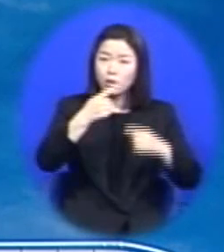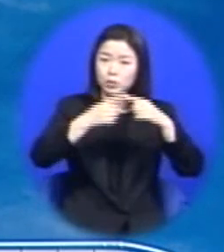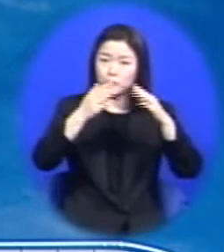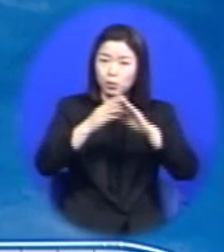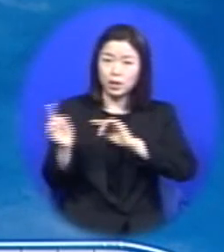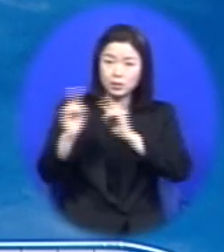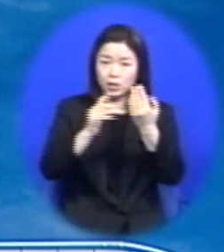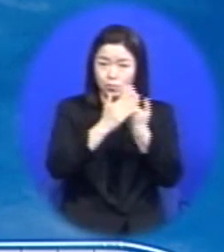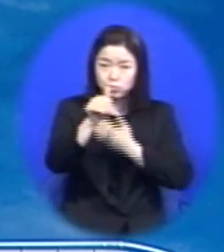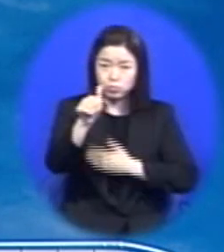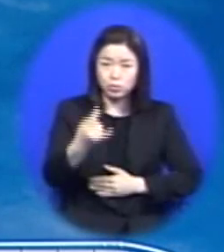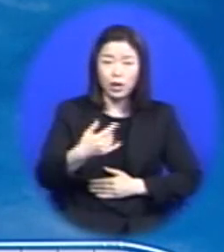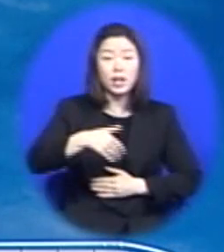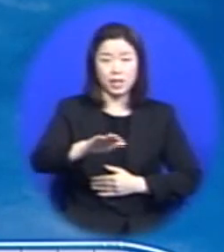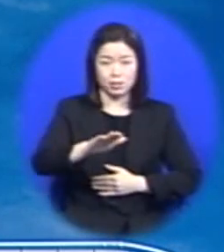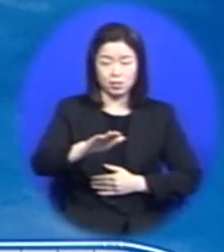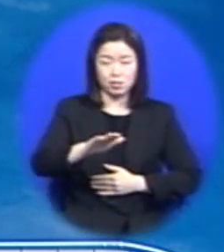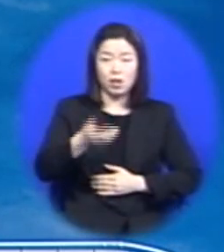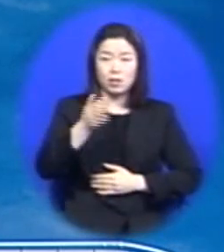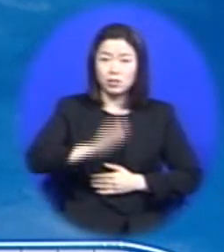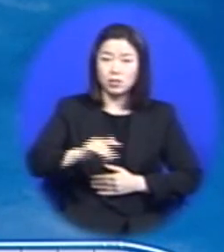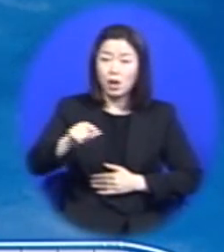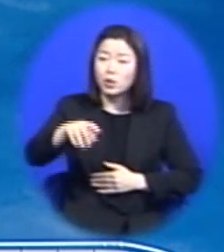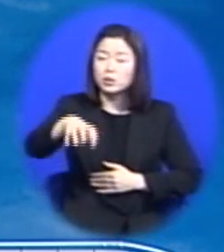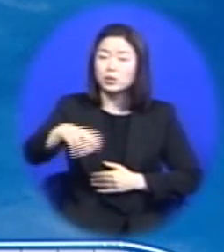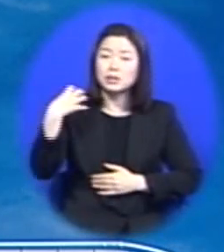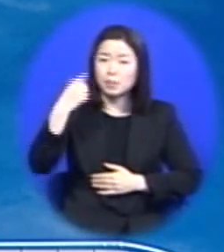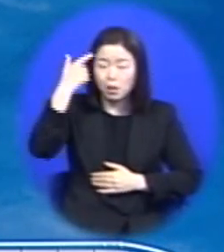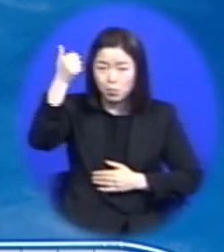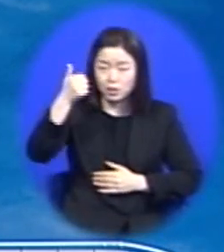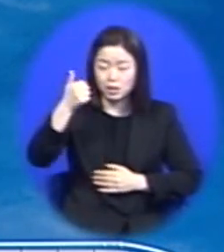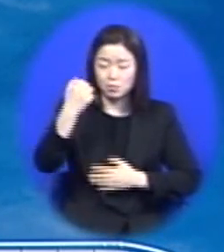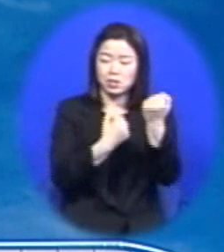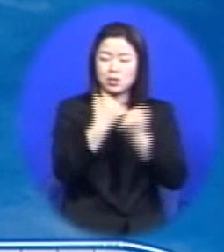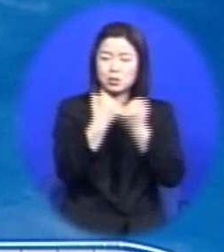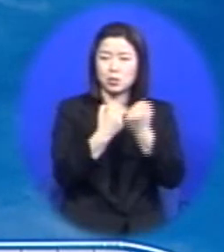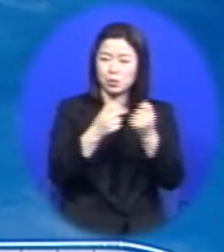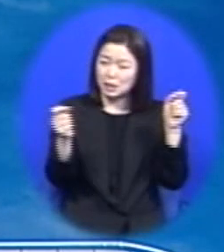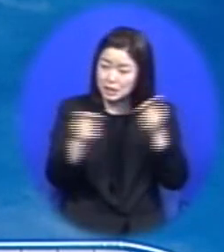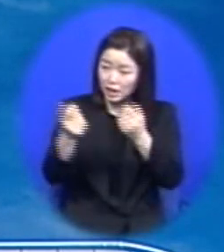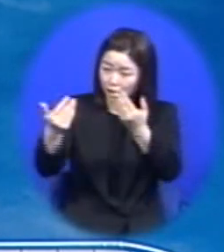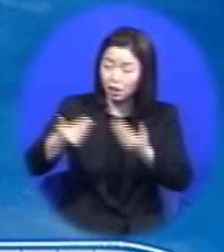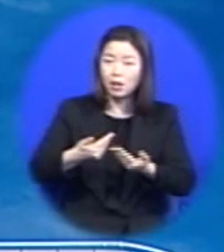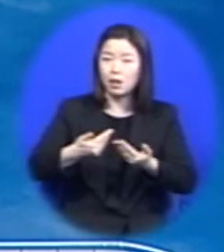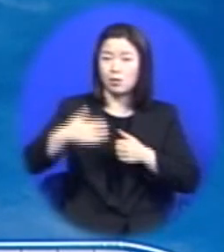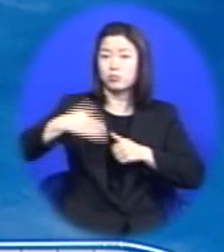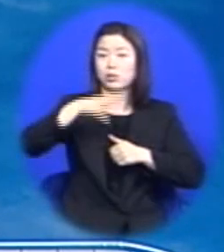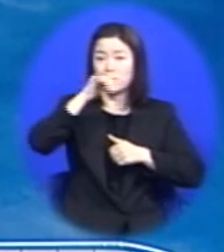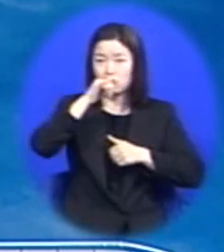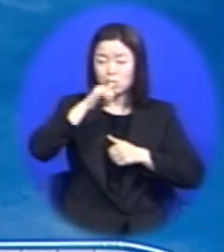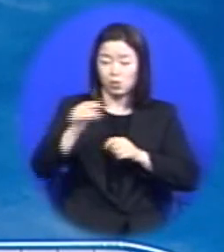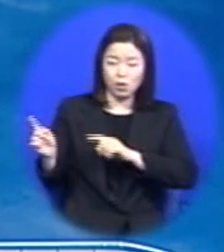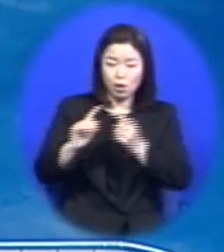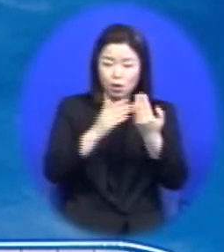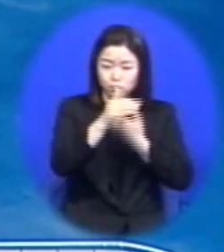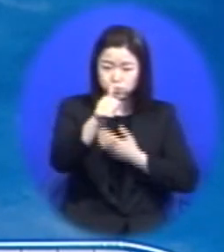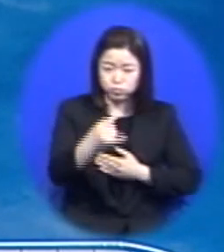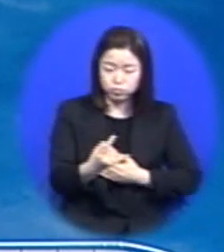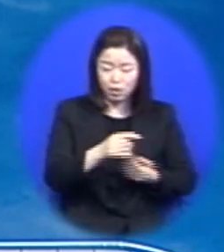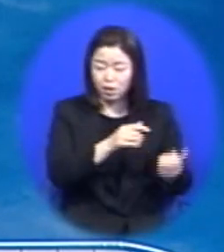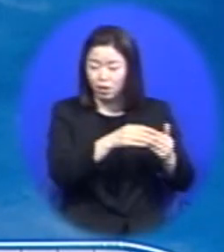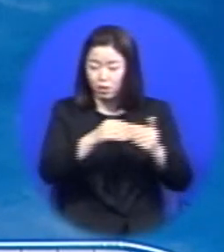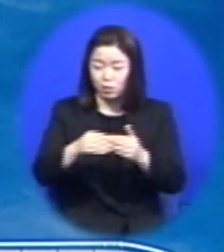목사님이 목사님 설교를 좀 짧게 해주시면 좋겠습니다. 아 부흥회를 인도해달라고 그러면서 설교를 짧게